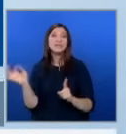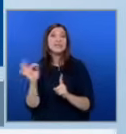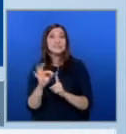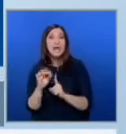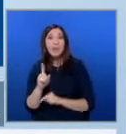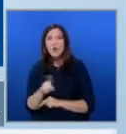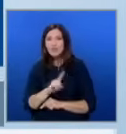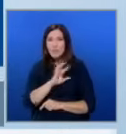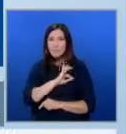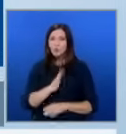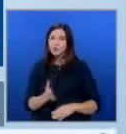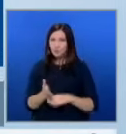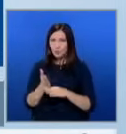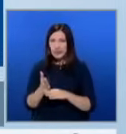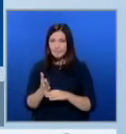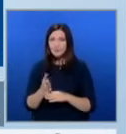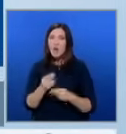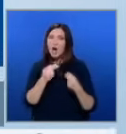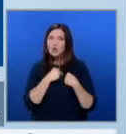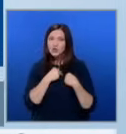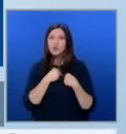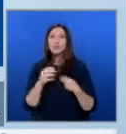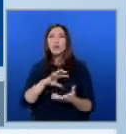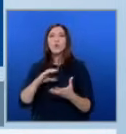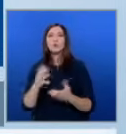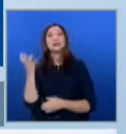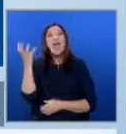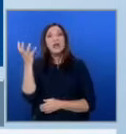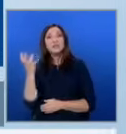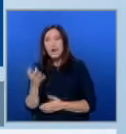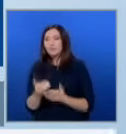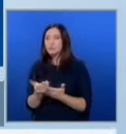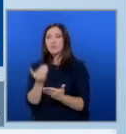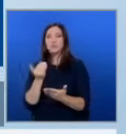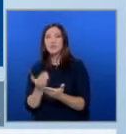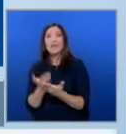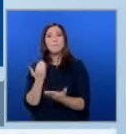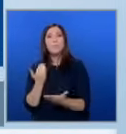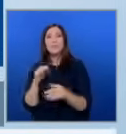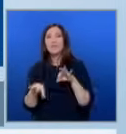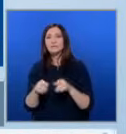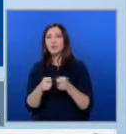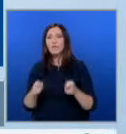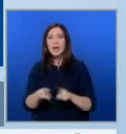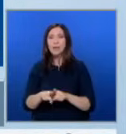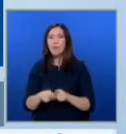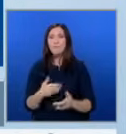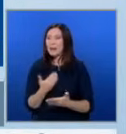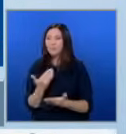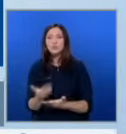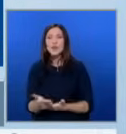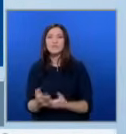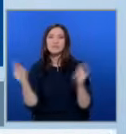цели, което не получи подкрепа. Разчитат на политическа зрялост в предстоящата предизборна кампания като предпоставка